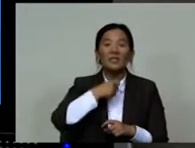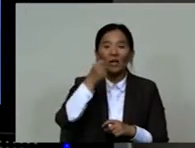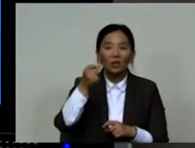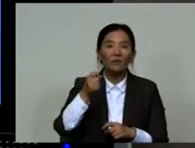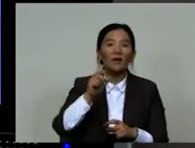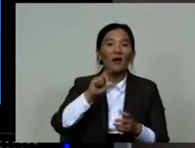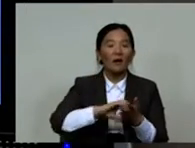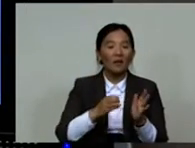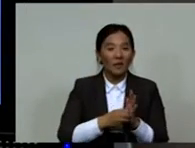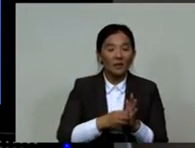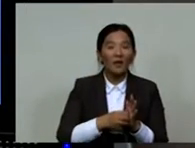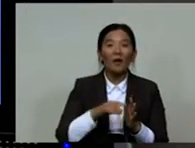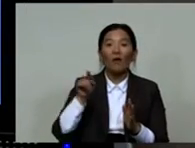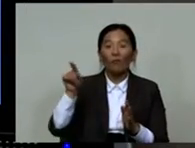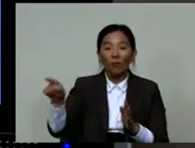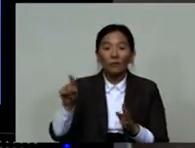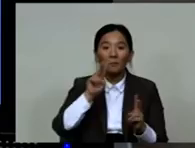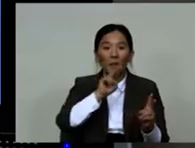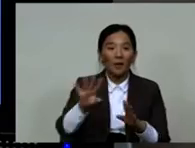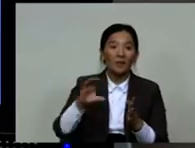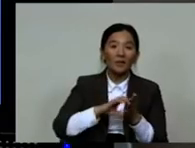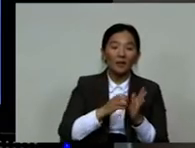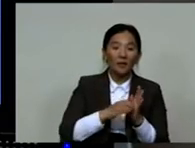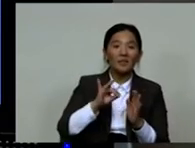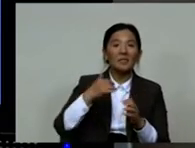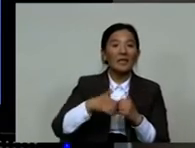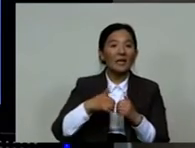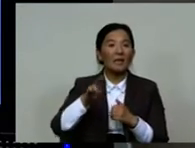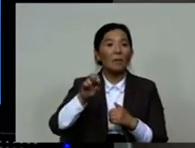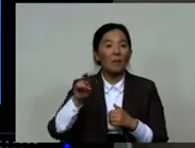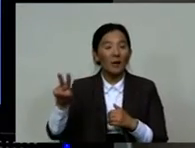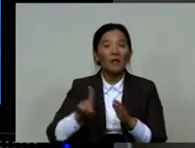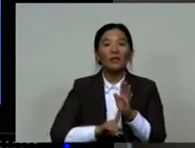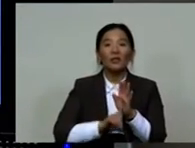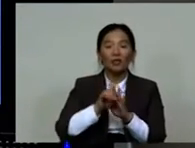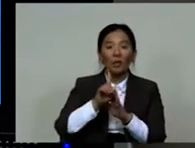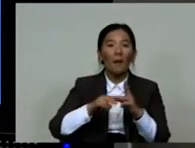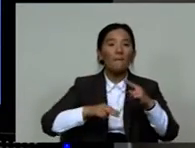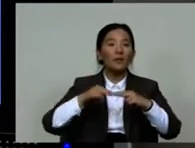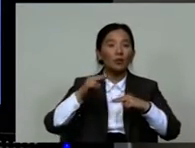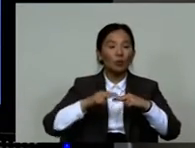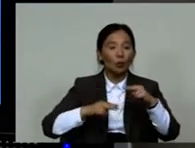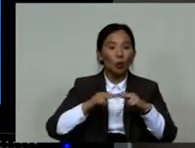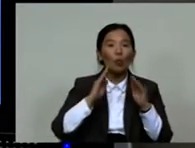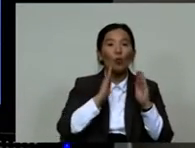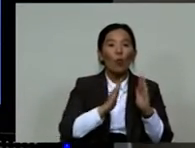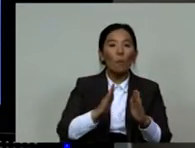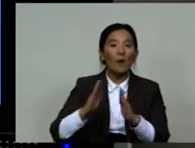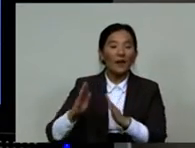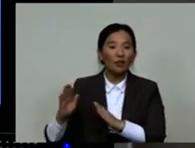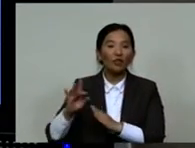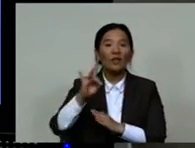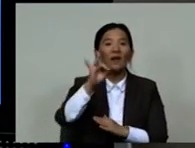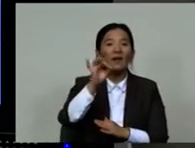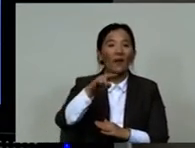звена. Вот классы, вот средние баллы. Сначала построим упорядоченный ряд.